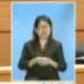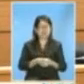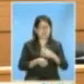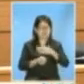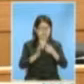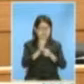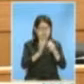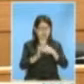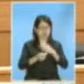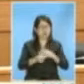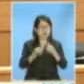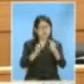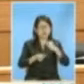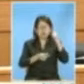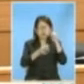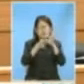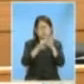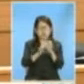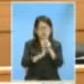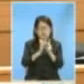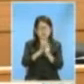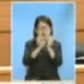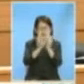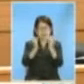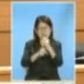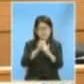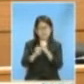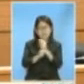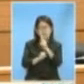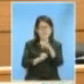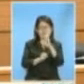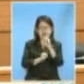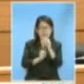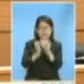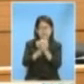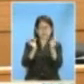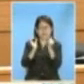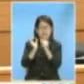ารัฐธรรมนูญฉบับปี2550นี้มัน